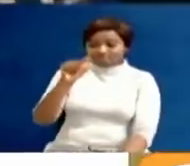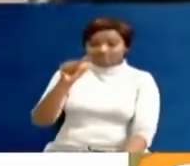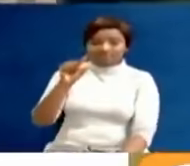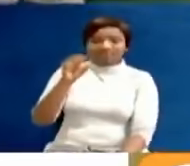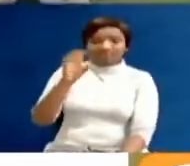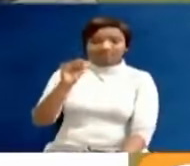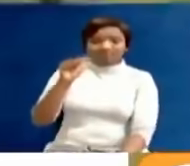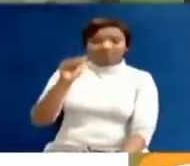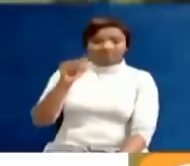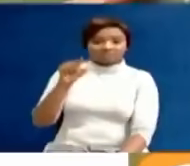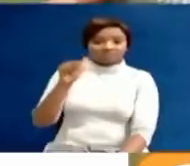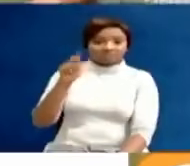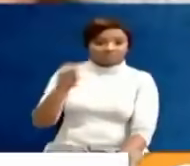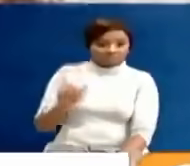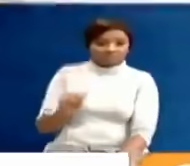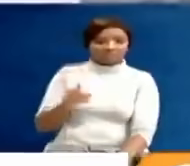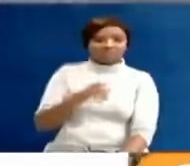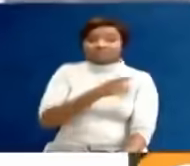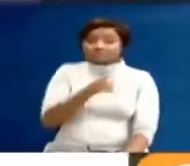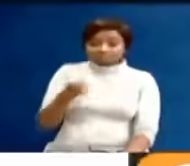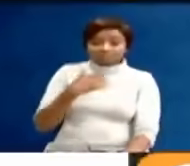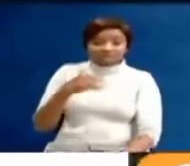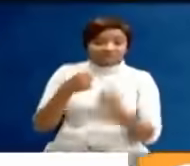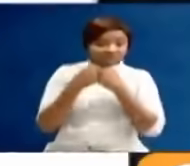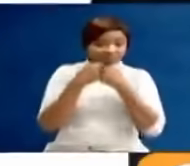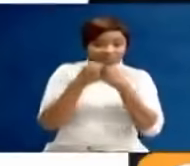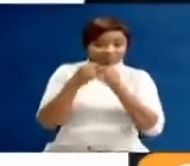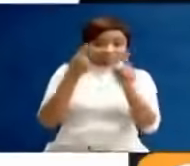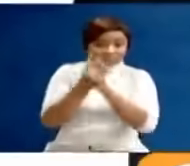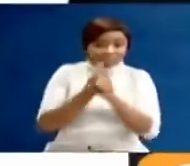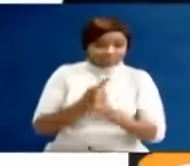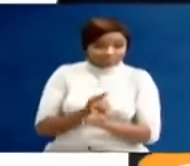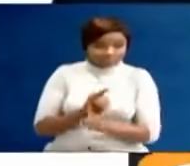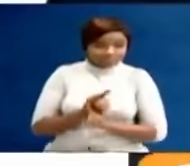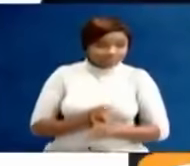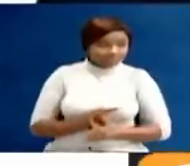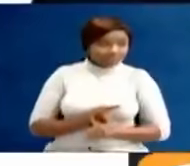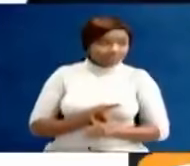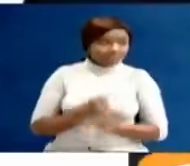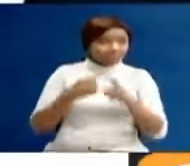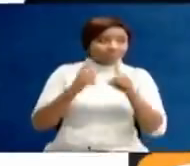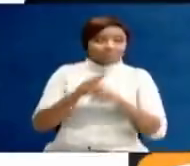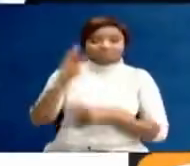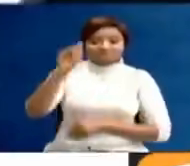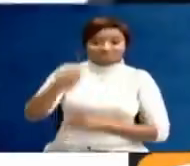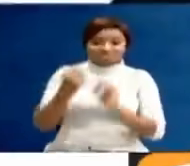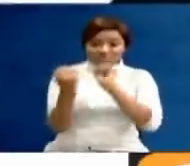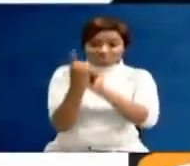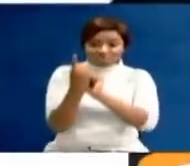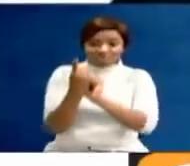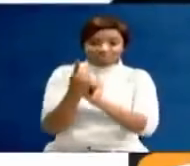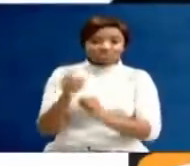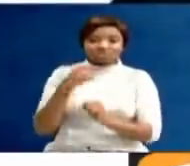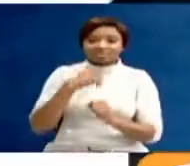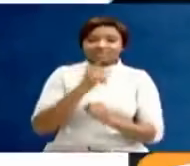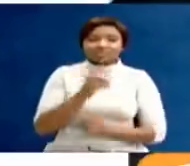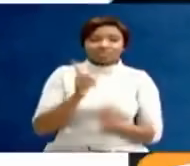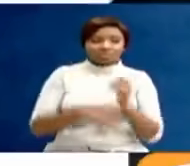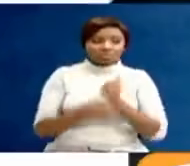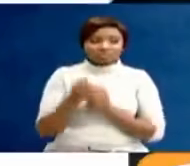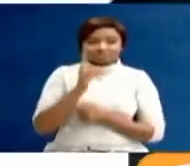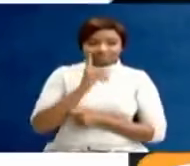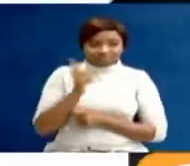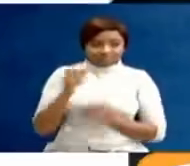mkutano unaotarajiwa kujadili masuala yanayotatiza eneo hilo. Wabunge 11 wakilalamikia hali ya uchumi wakisema,